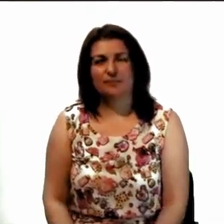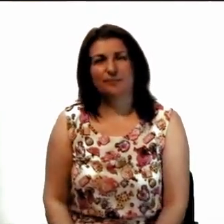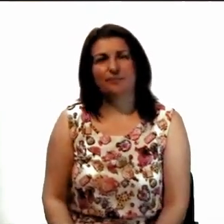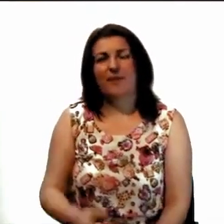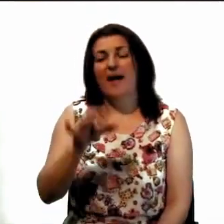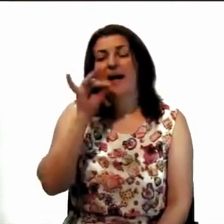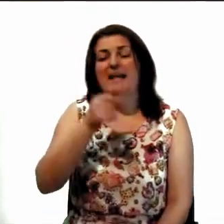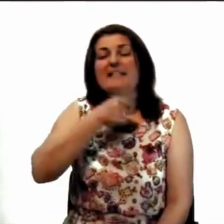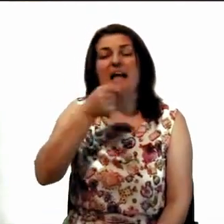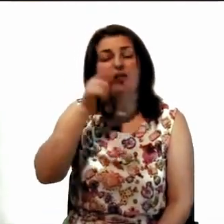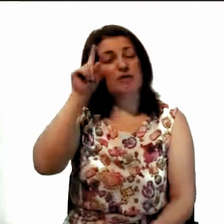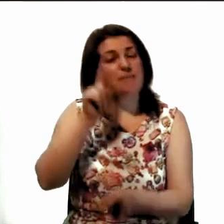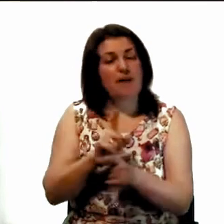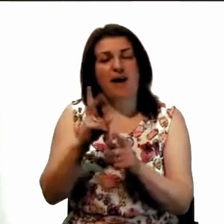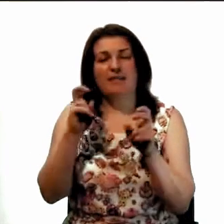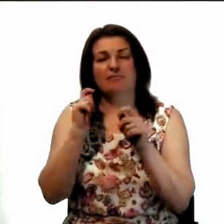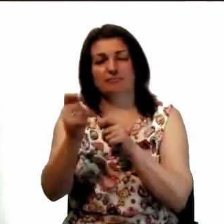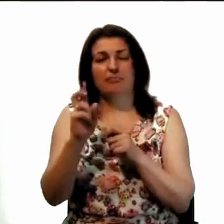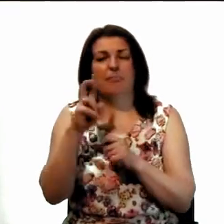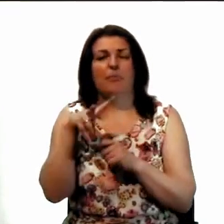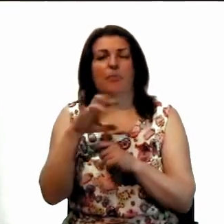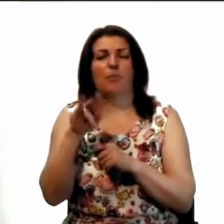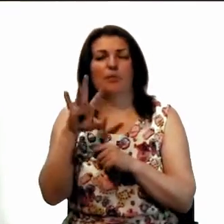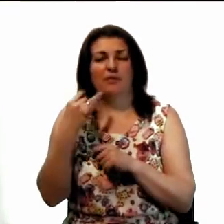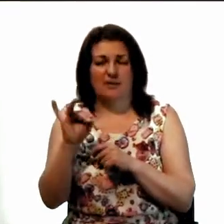И старший брат его назвал блудным.